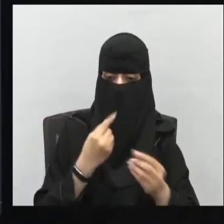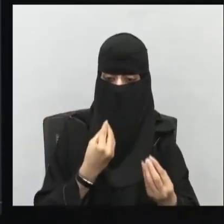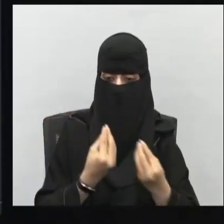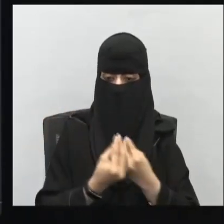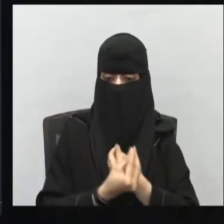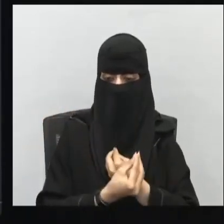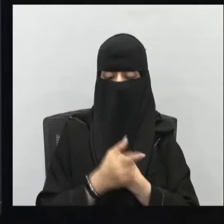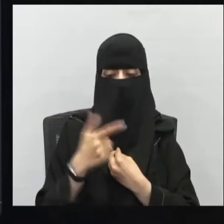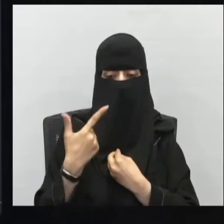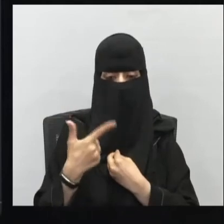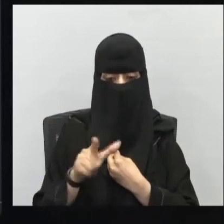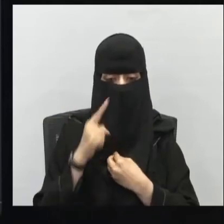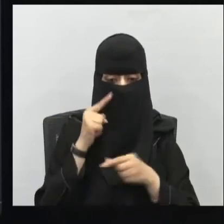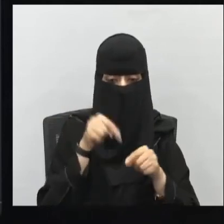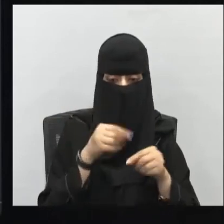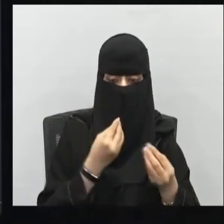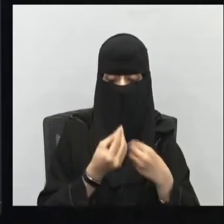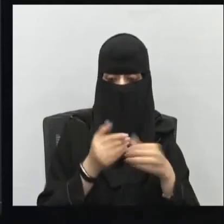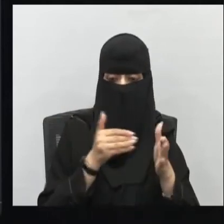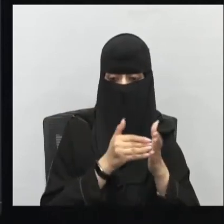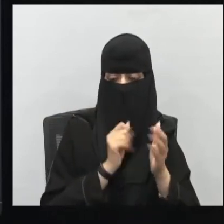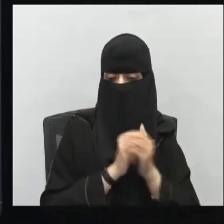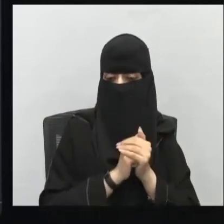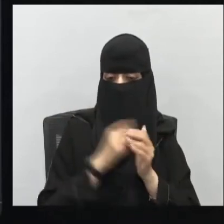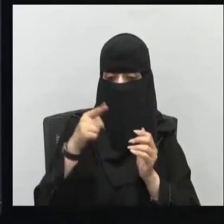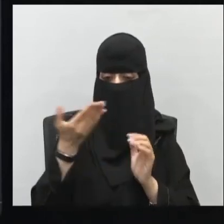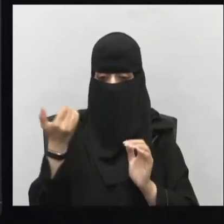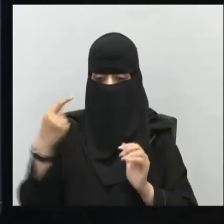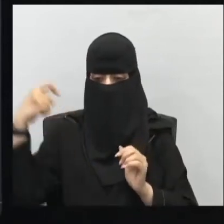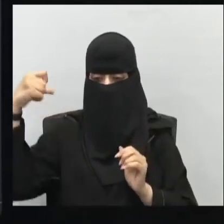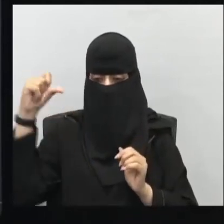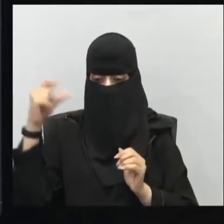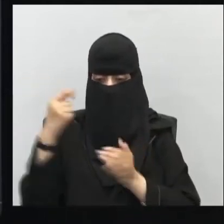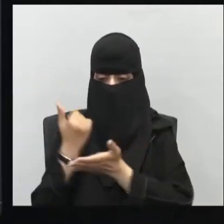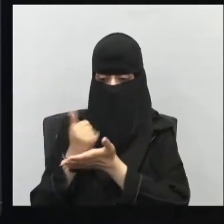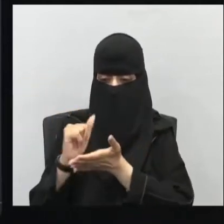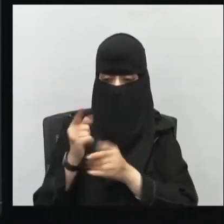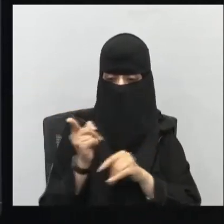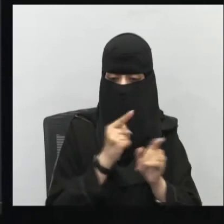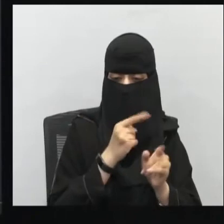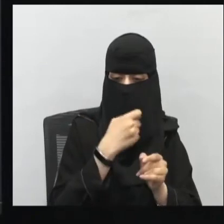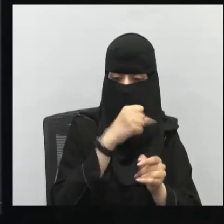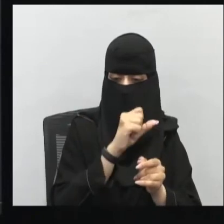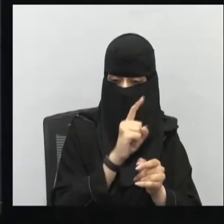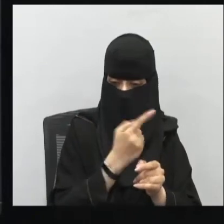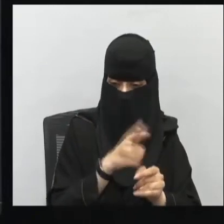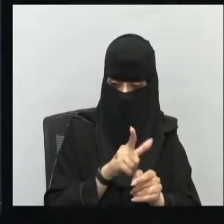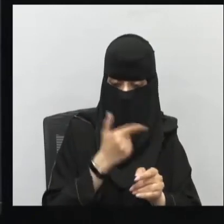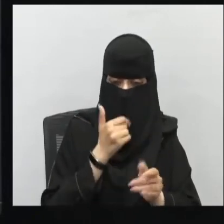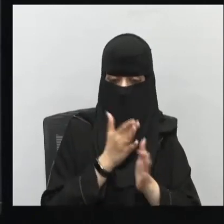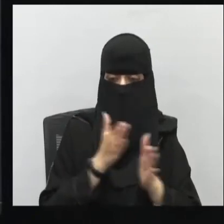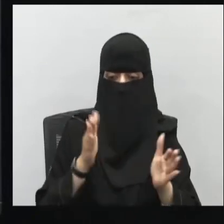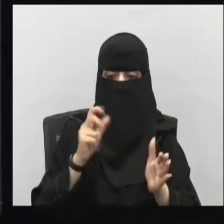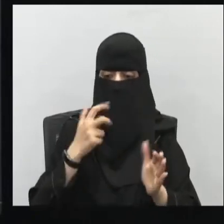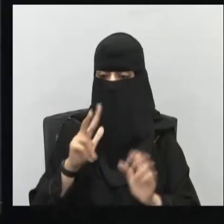تغيرت حركة الحرف الأخير، أصبحت الساحة. يا ترى الساحة هل هي ال